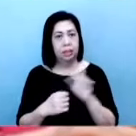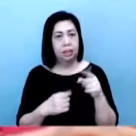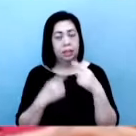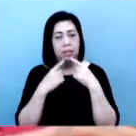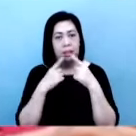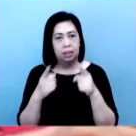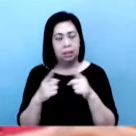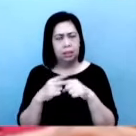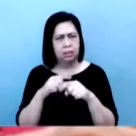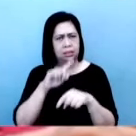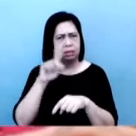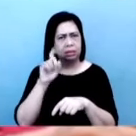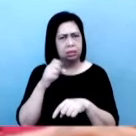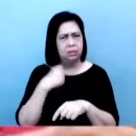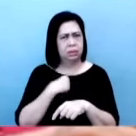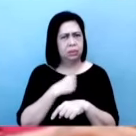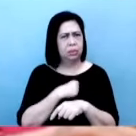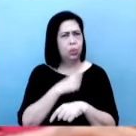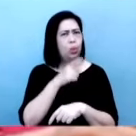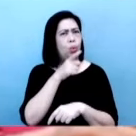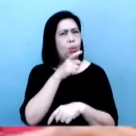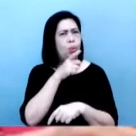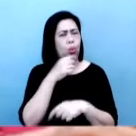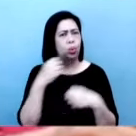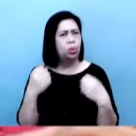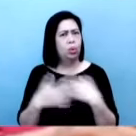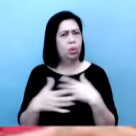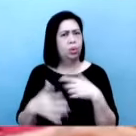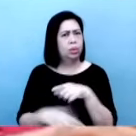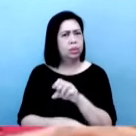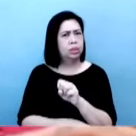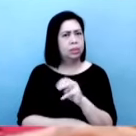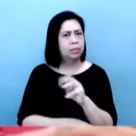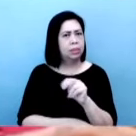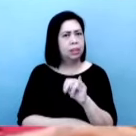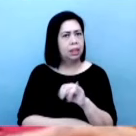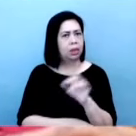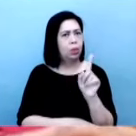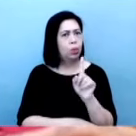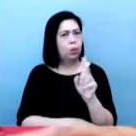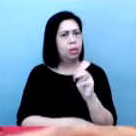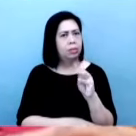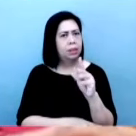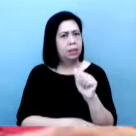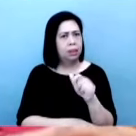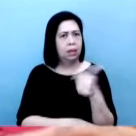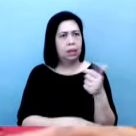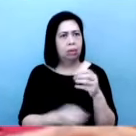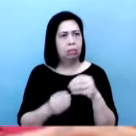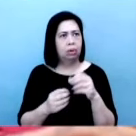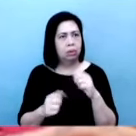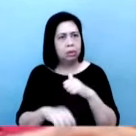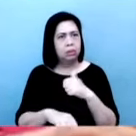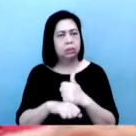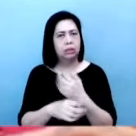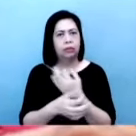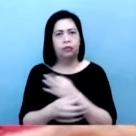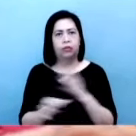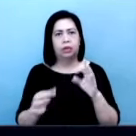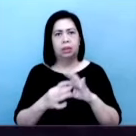napatanong ang senadora kung sino raw ang takot sa smni anong media entity Para raw ang magtataguyod ng kalayaan sa